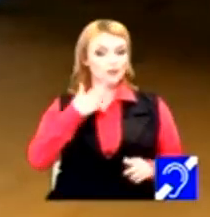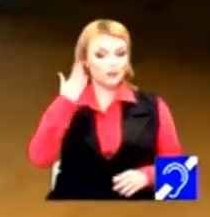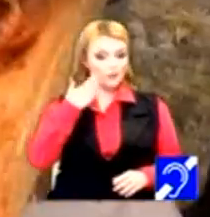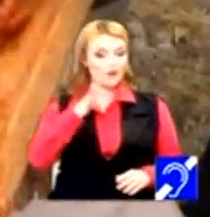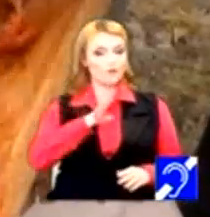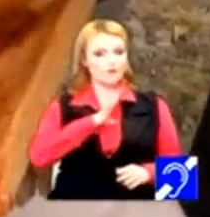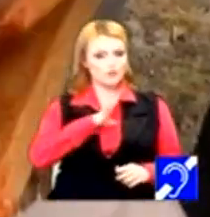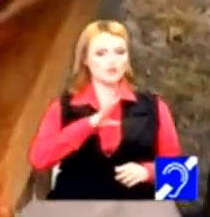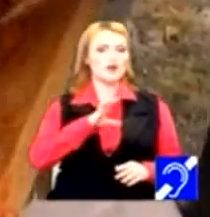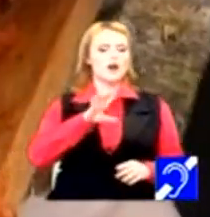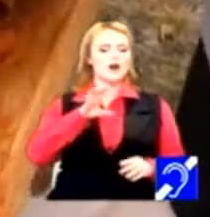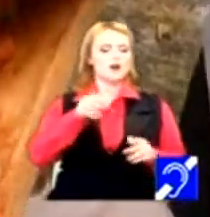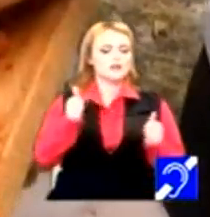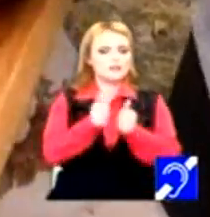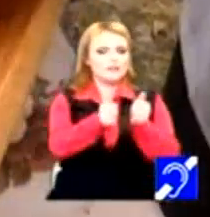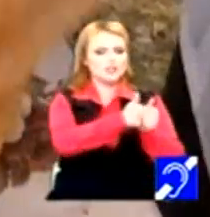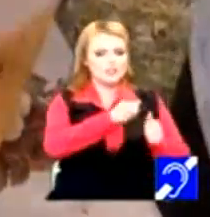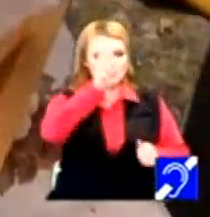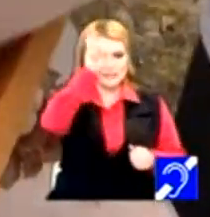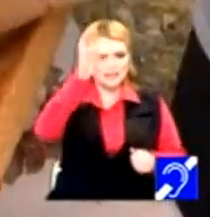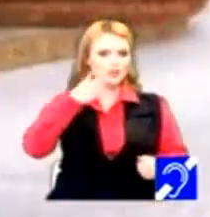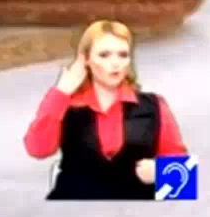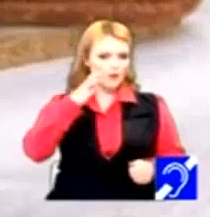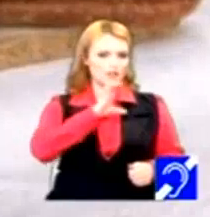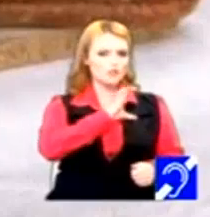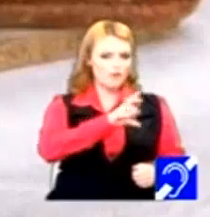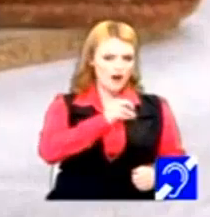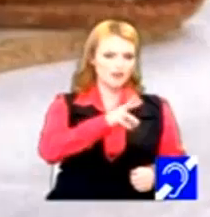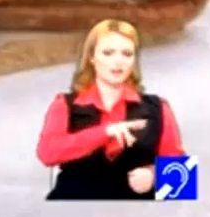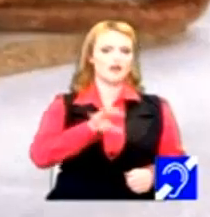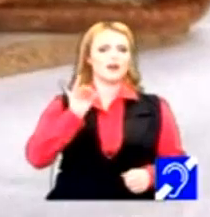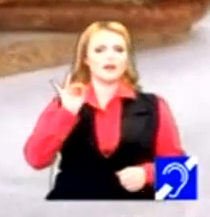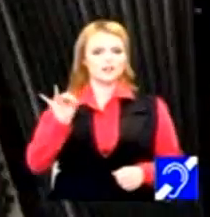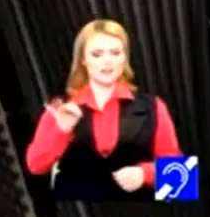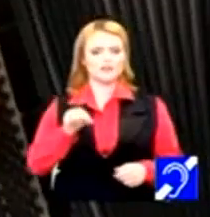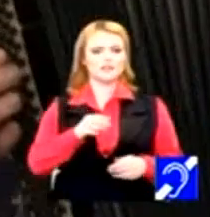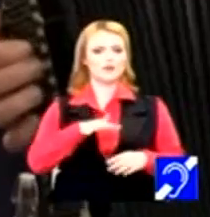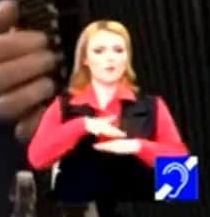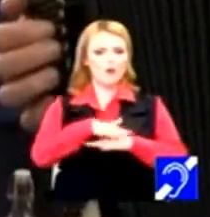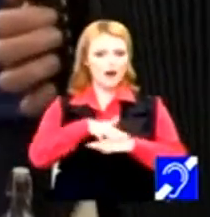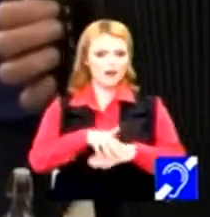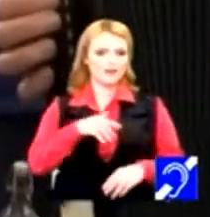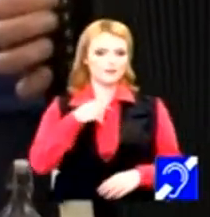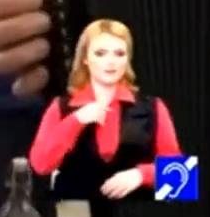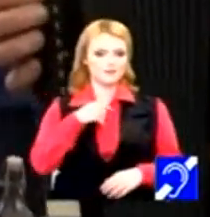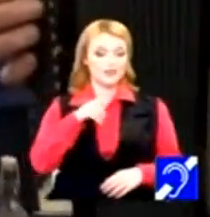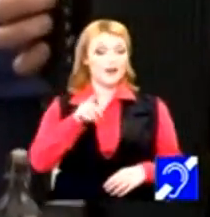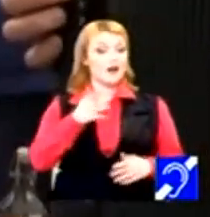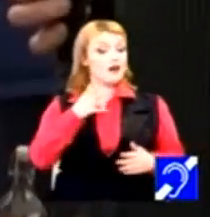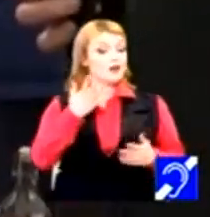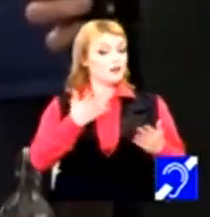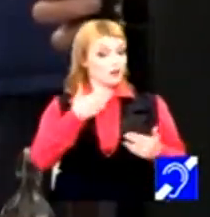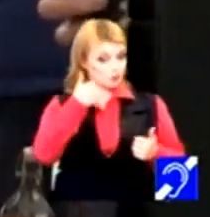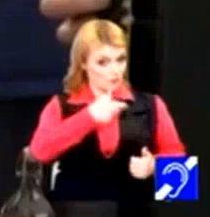carne tocată. Producătorii se laudă cu ingrediente bio din gospodăriile localnicilor. Pentru un cârnat bun trebuie carne de